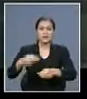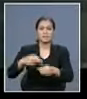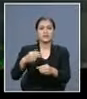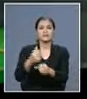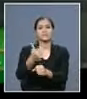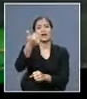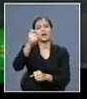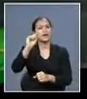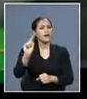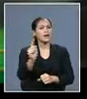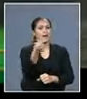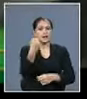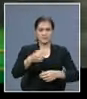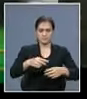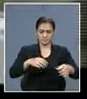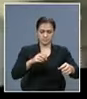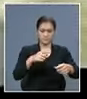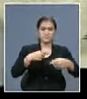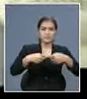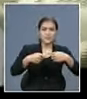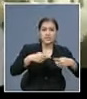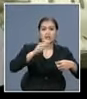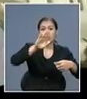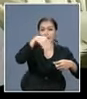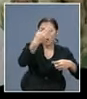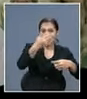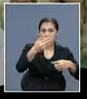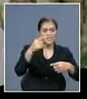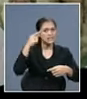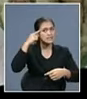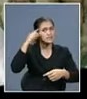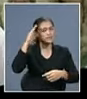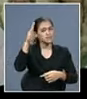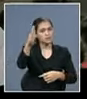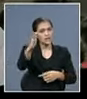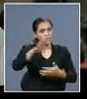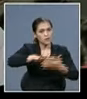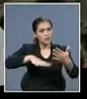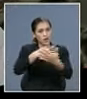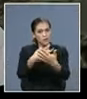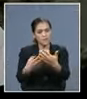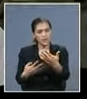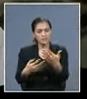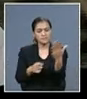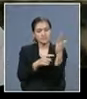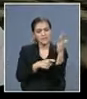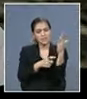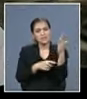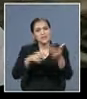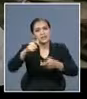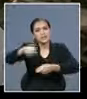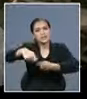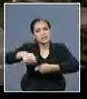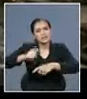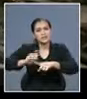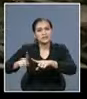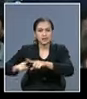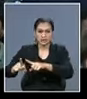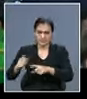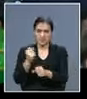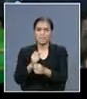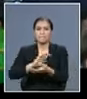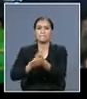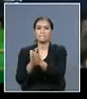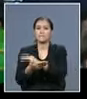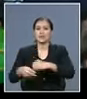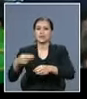เองฮะแต่ว่าจุดที่เรามองต่อไปจะจะเป็นยางพาราพูดพืชน้ำมันทั้งหลายเราจะใช้วิธีนี้ในการเปลี่ยนเป็นน้ำมันเชื้อเพลิงไฉนหน่วยงานรัฐจึง